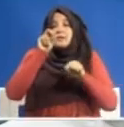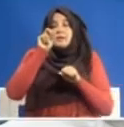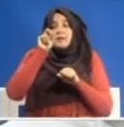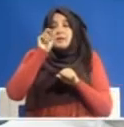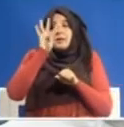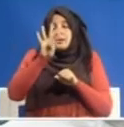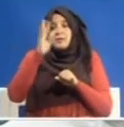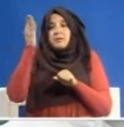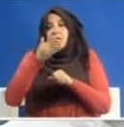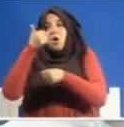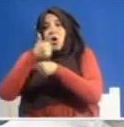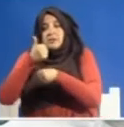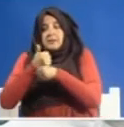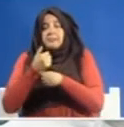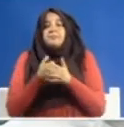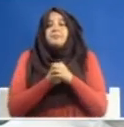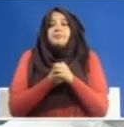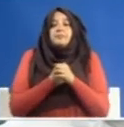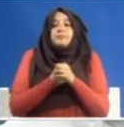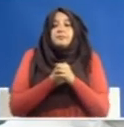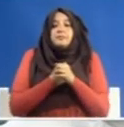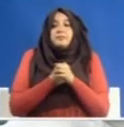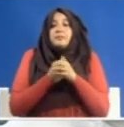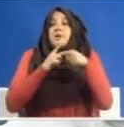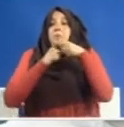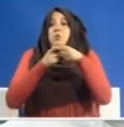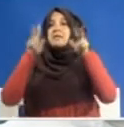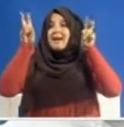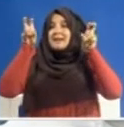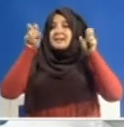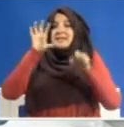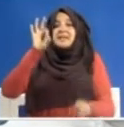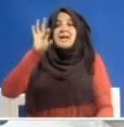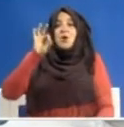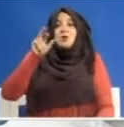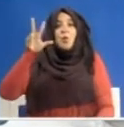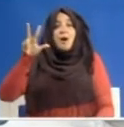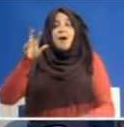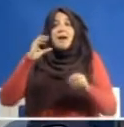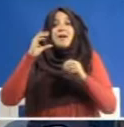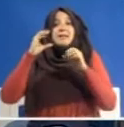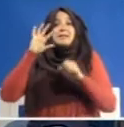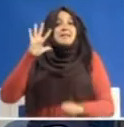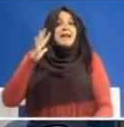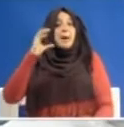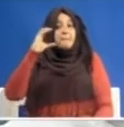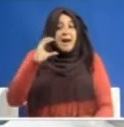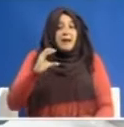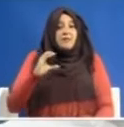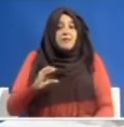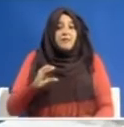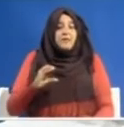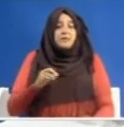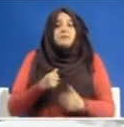تروح إلى المادة 53 الفقرة الخامسة، هذا في القانون.